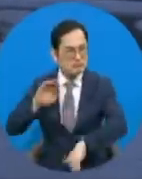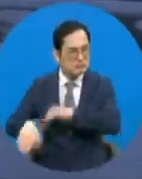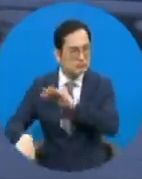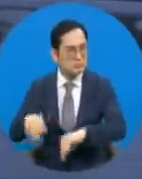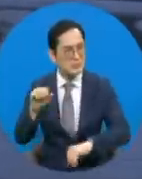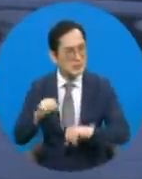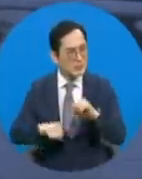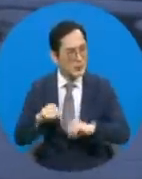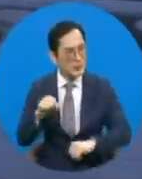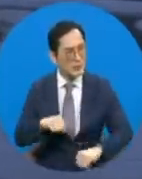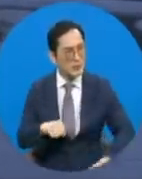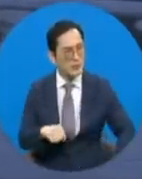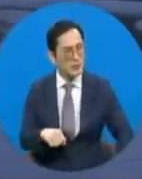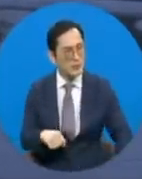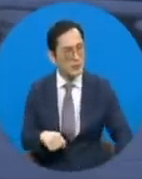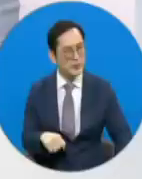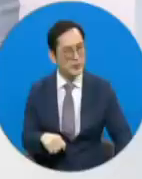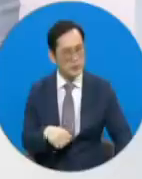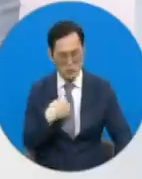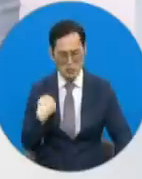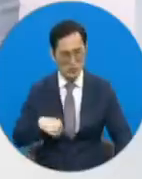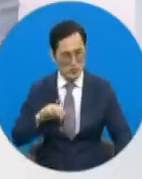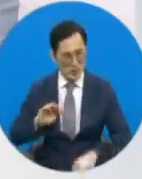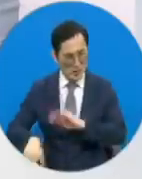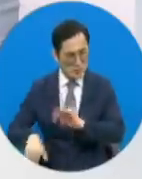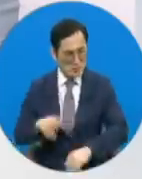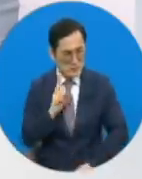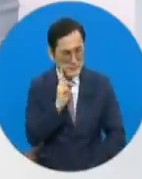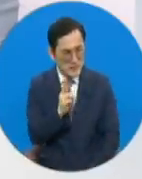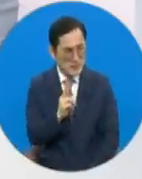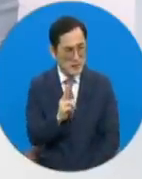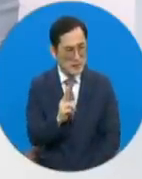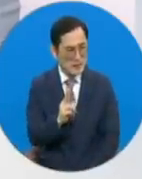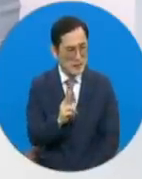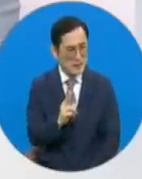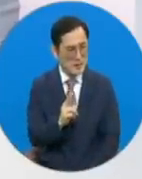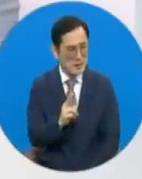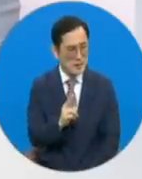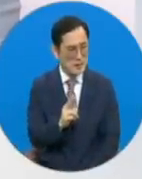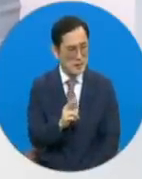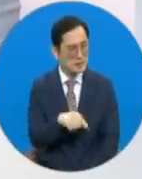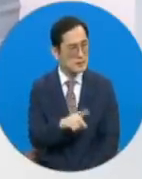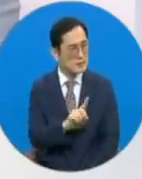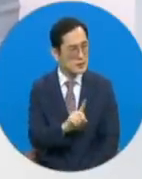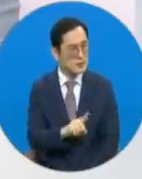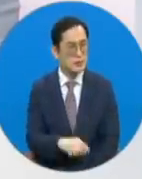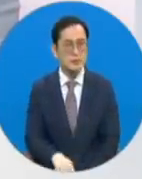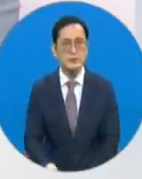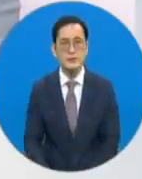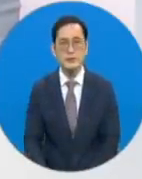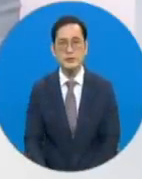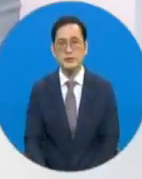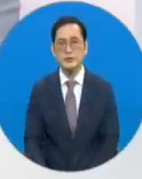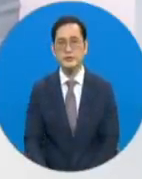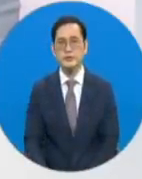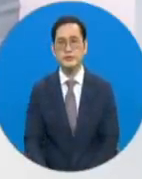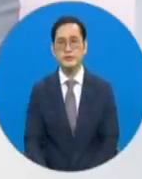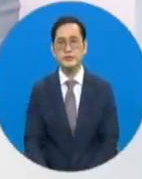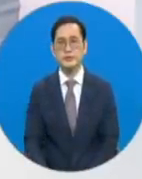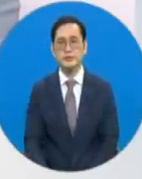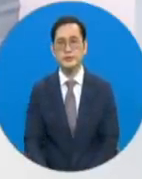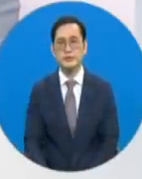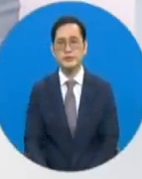이런 측면들이 굉장히 많다. 이런 보도들은 저희 우리나라뿐만 아니라 전 세계에서 나온 이런 반응들인 네. 것이고 일각에서는 뭐